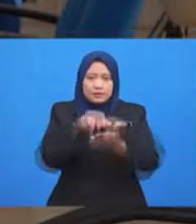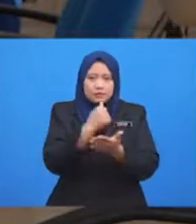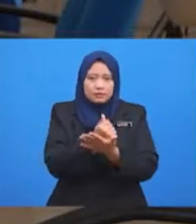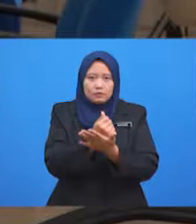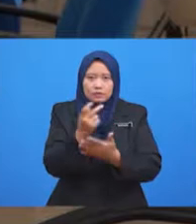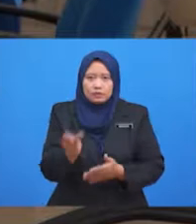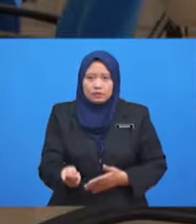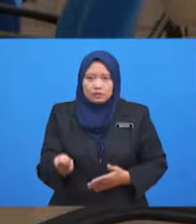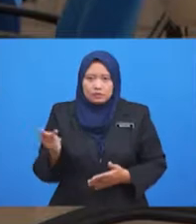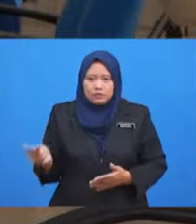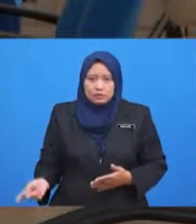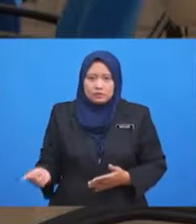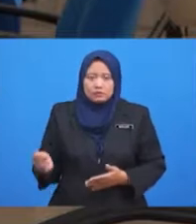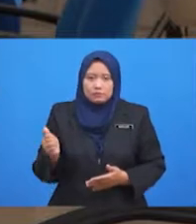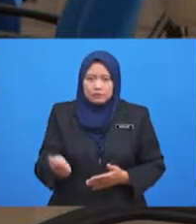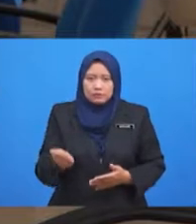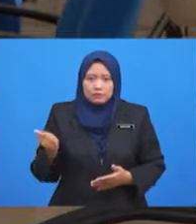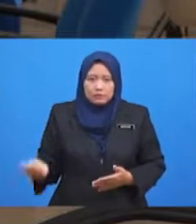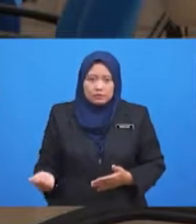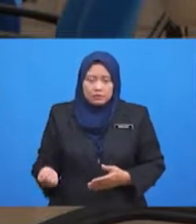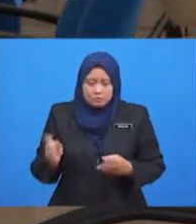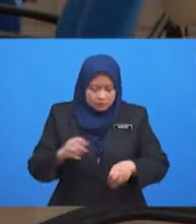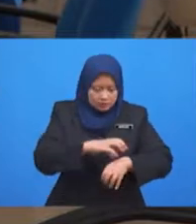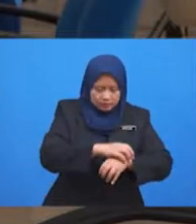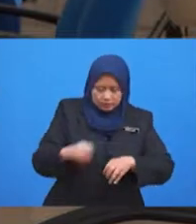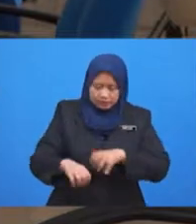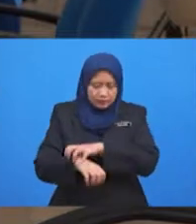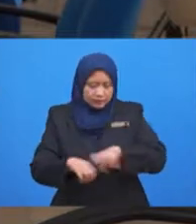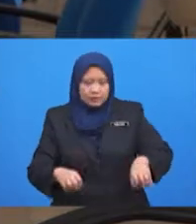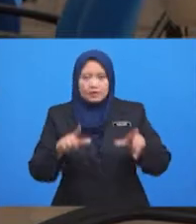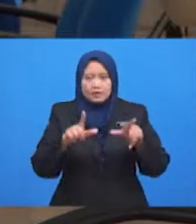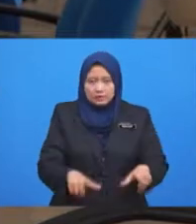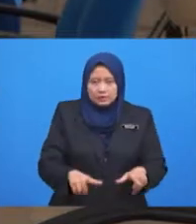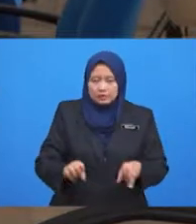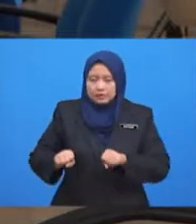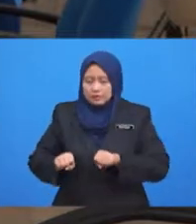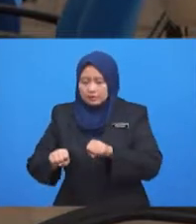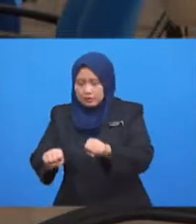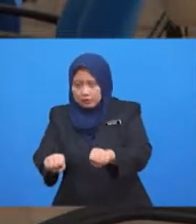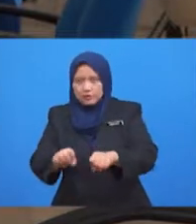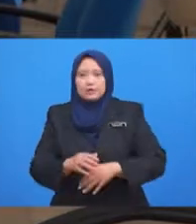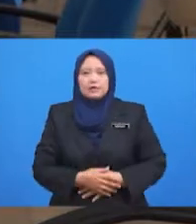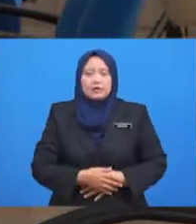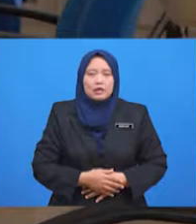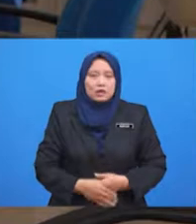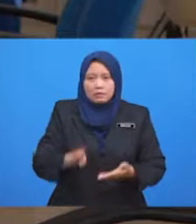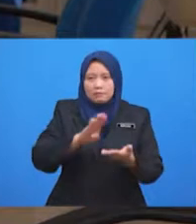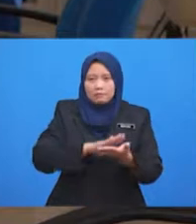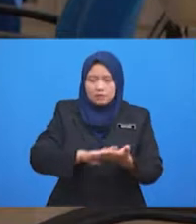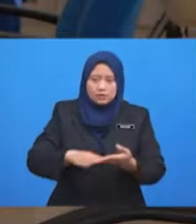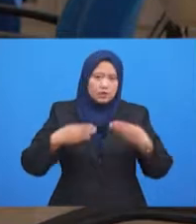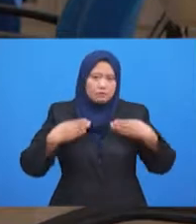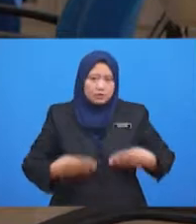seperti barang kemas dan jam tangan ditanggalkan dan diletakkan di atas troli. Bersihkan